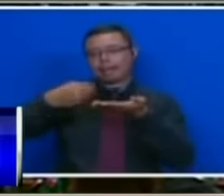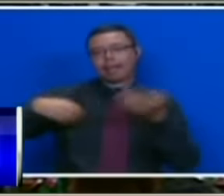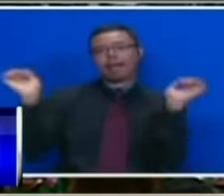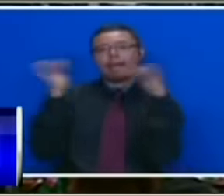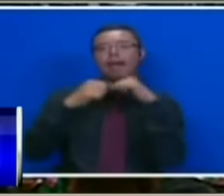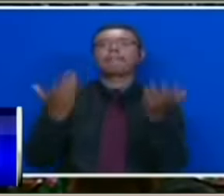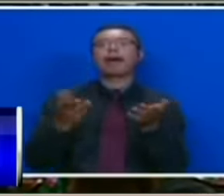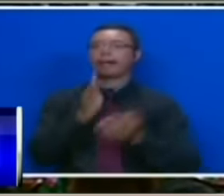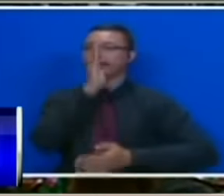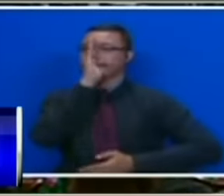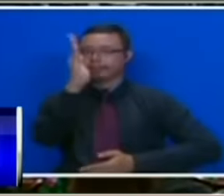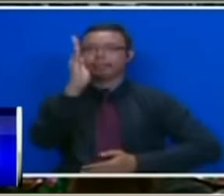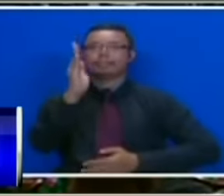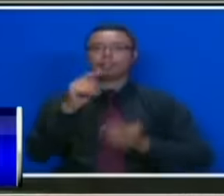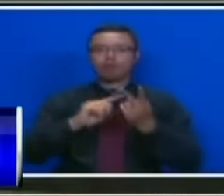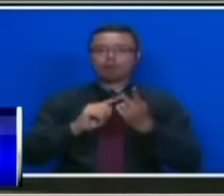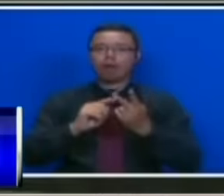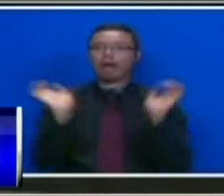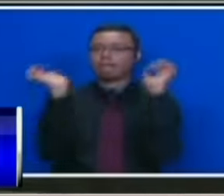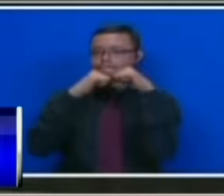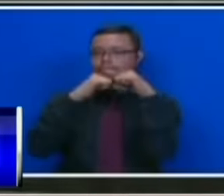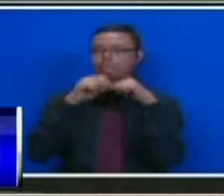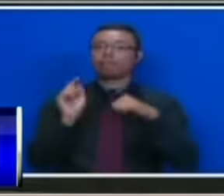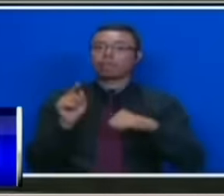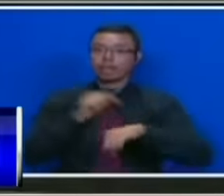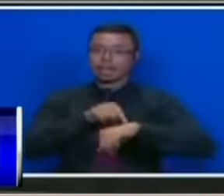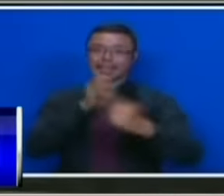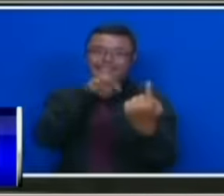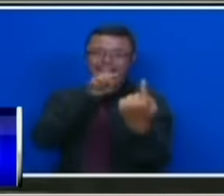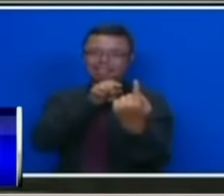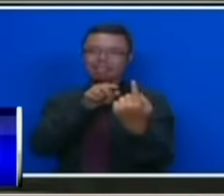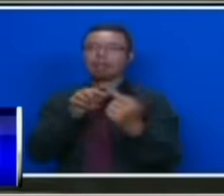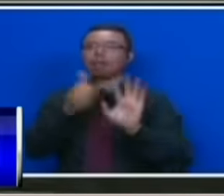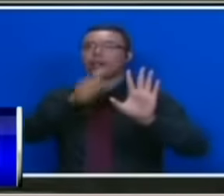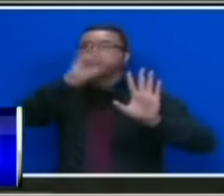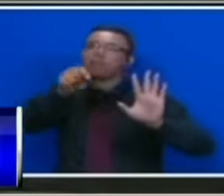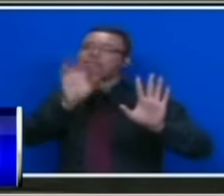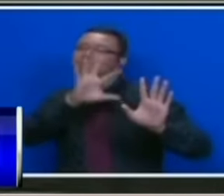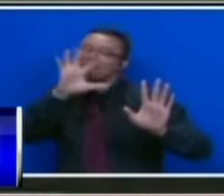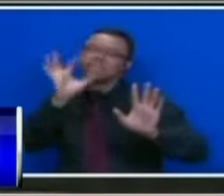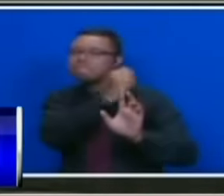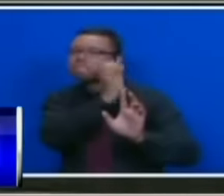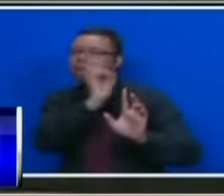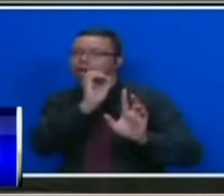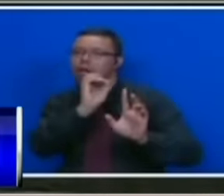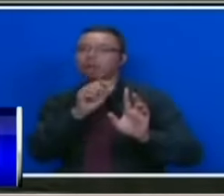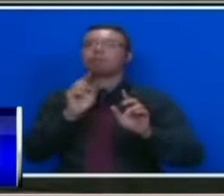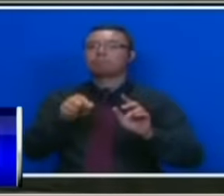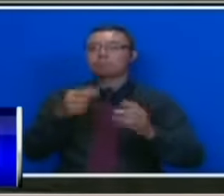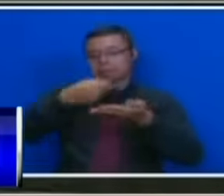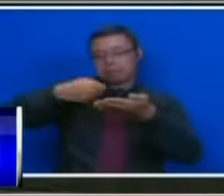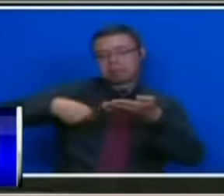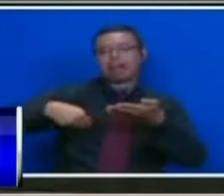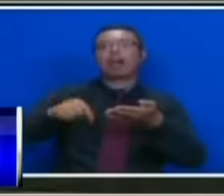Apa? Integritas. Yang kedua, komitmen bahwa ini targetnya. Jika 6 bulan target tidak tercapai, maka yang bertanda